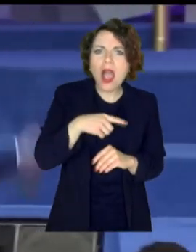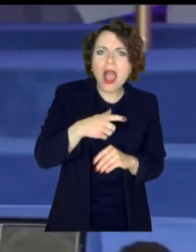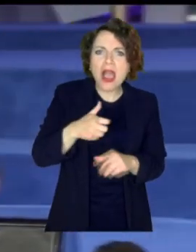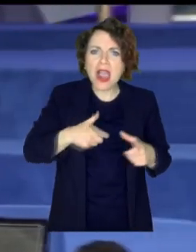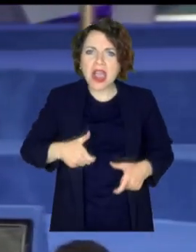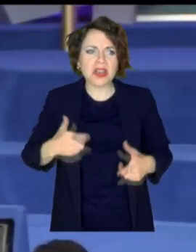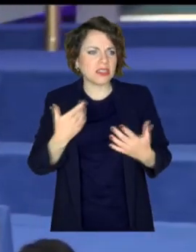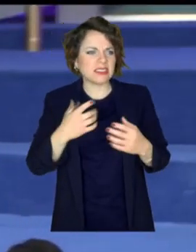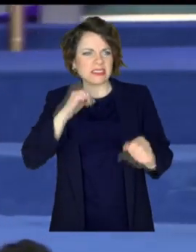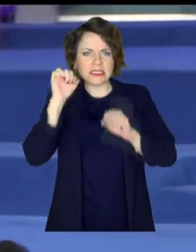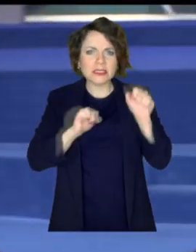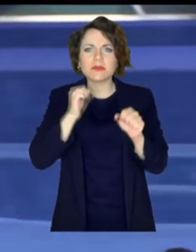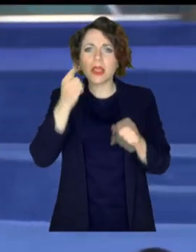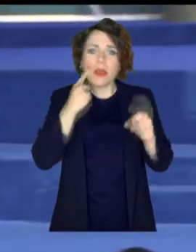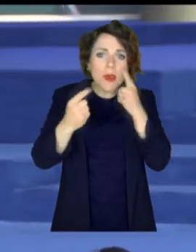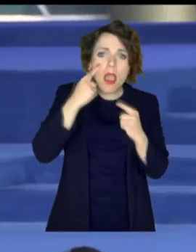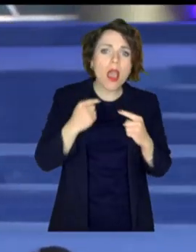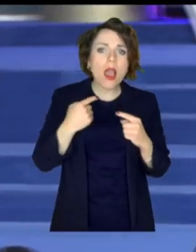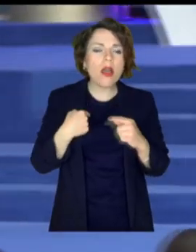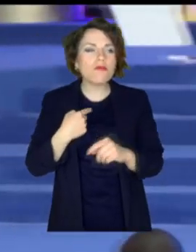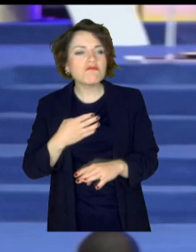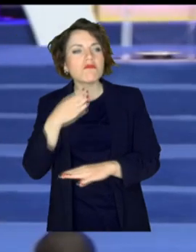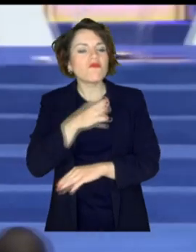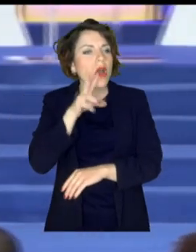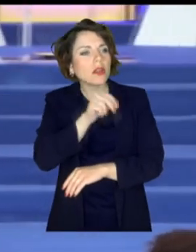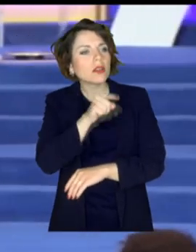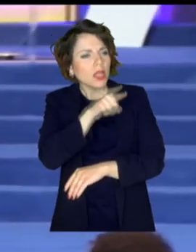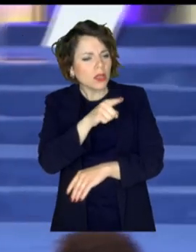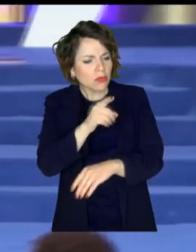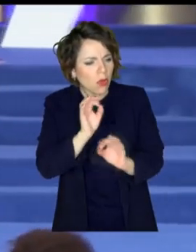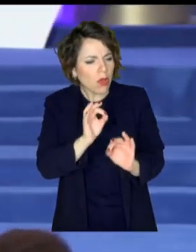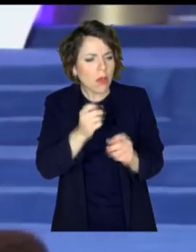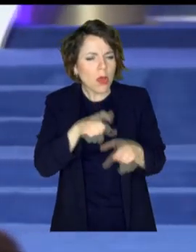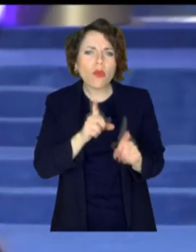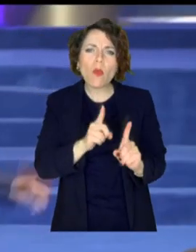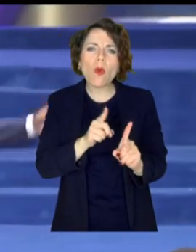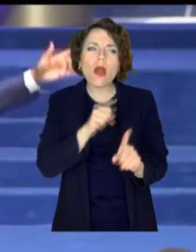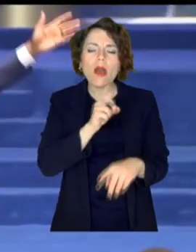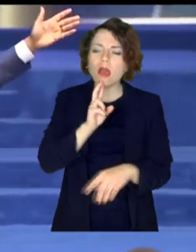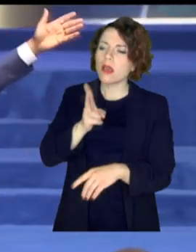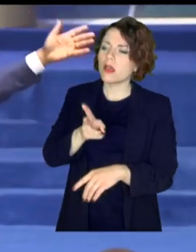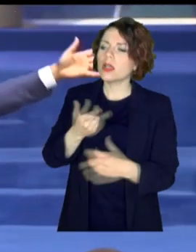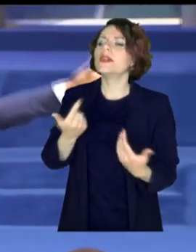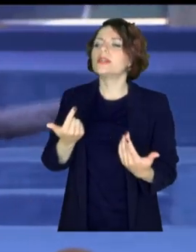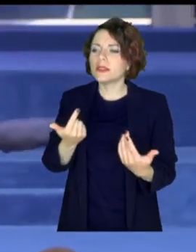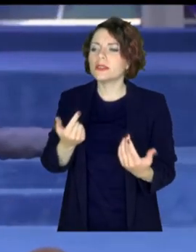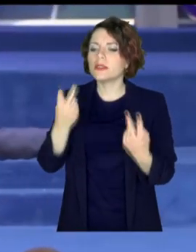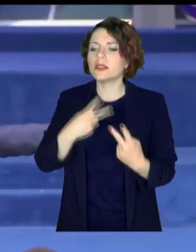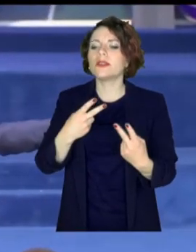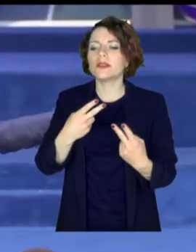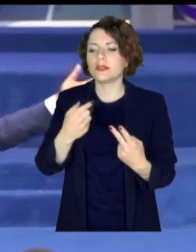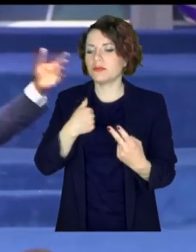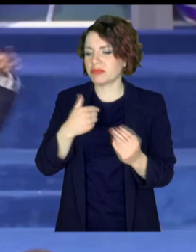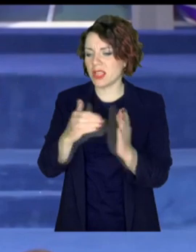condizioni, disperato, in lacrime. E gli dici, come mai ti trovi così? E lui ti dice, mi hanno buttato